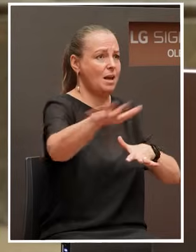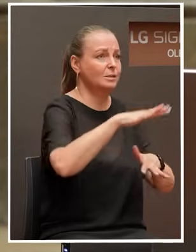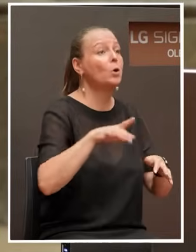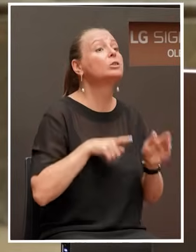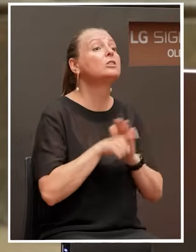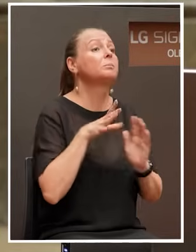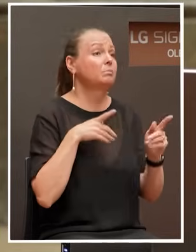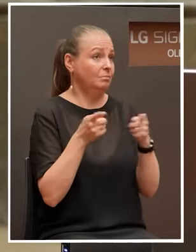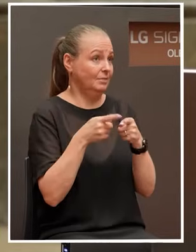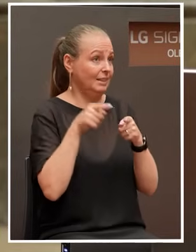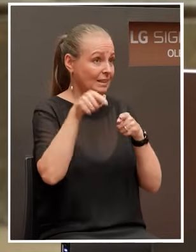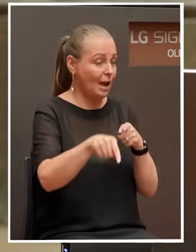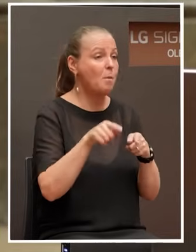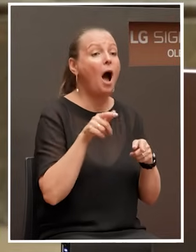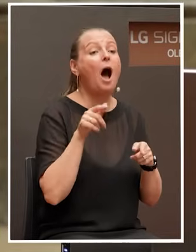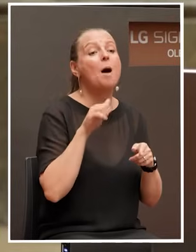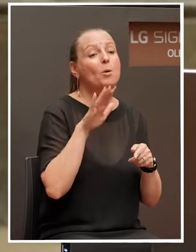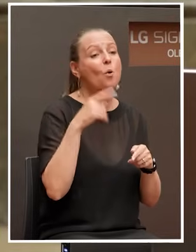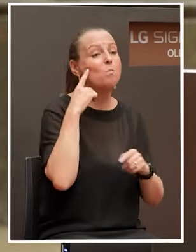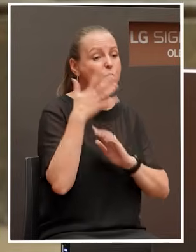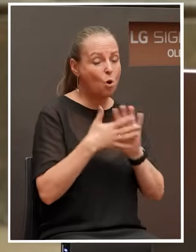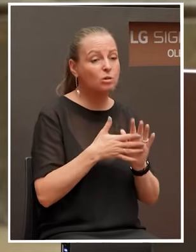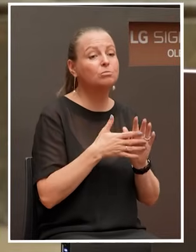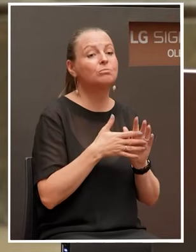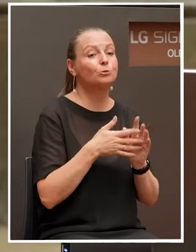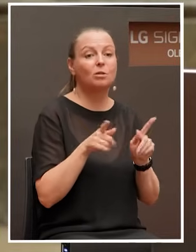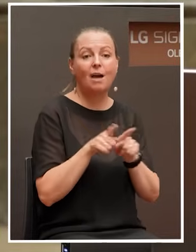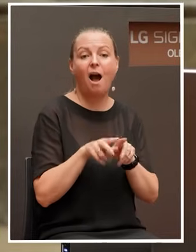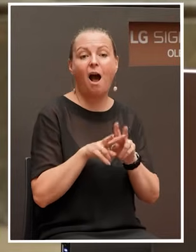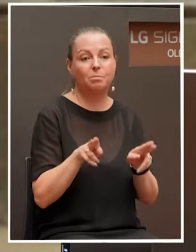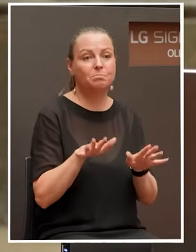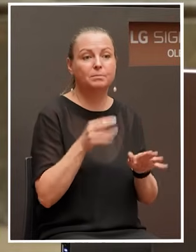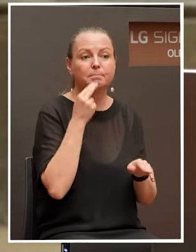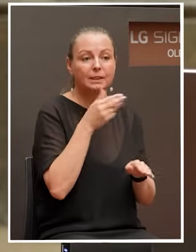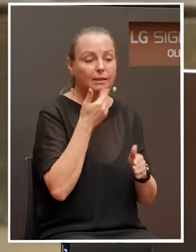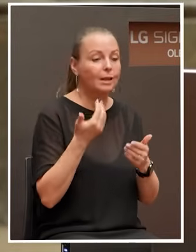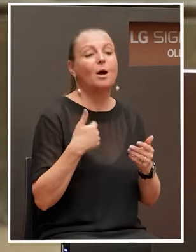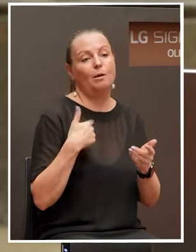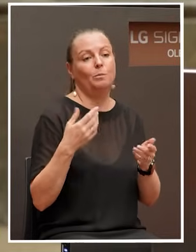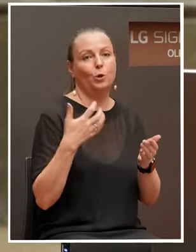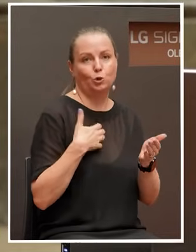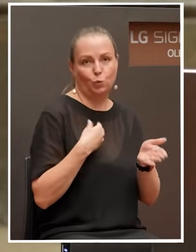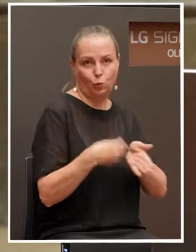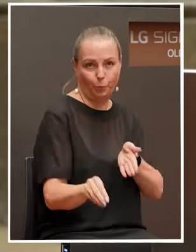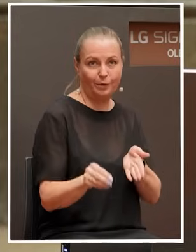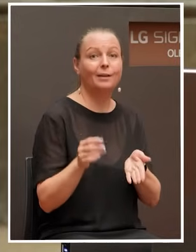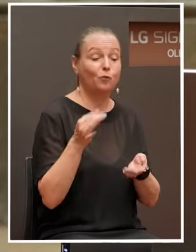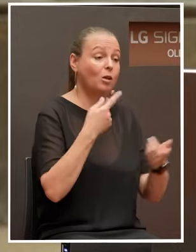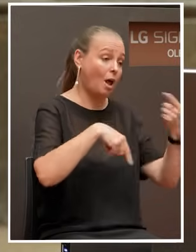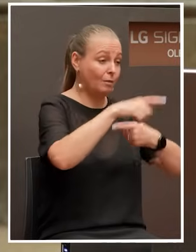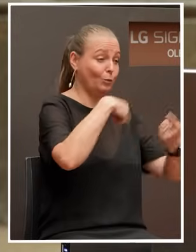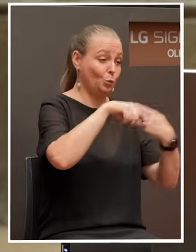что такого места он больше не найдет. В общем, так они друг вокруг друга и ходили. И в феврале